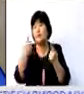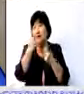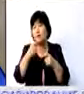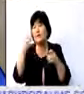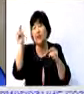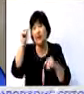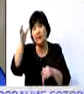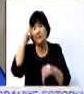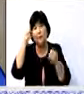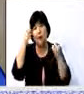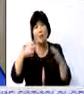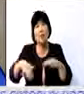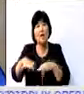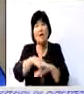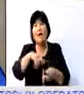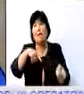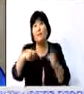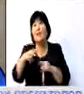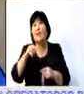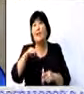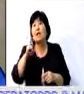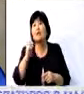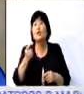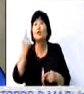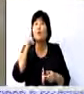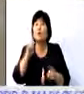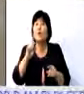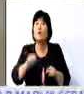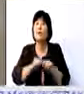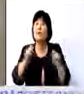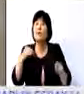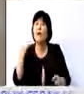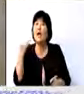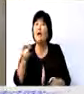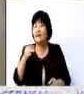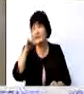образовательное культурное пространство переход на латиницу думаем так же должен пробудить интерес казахскому языку